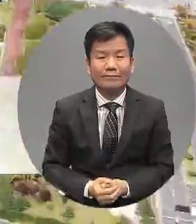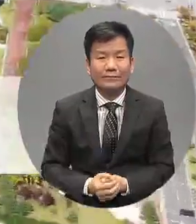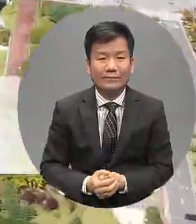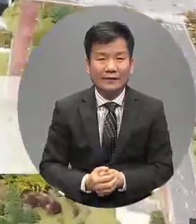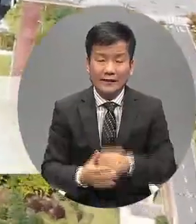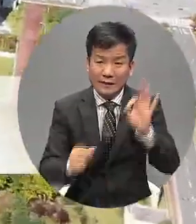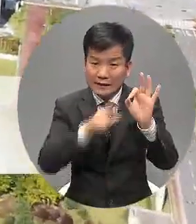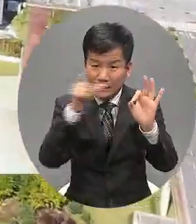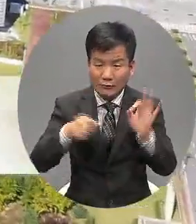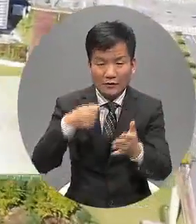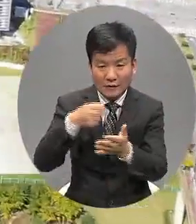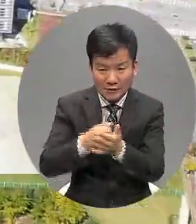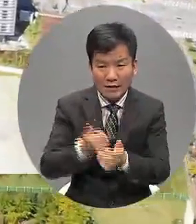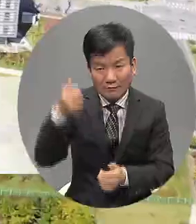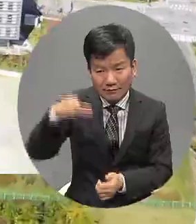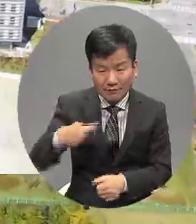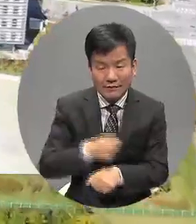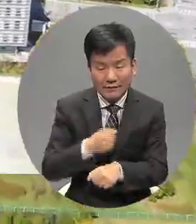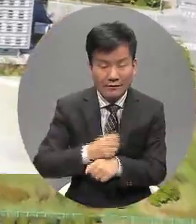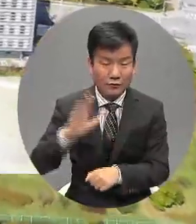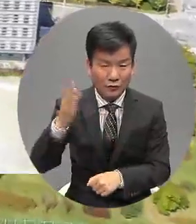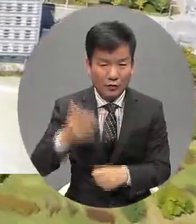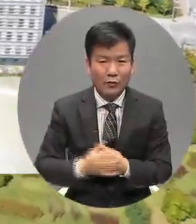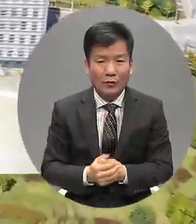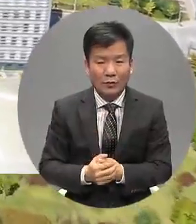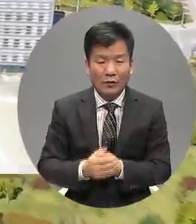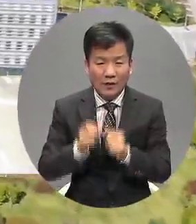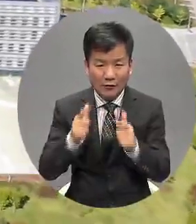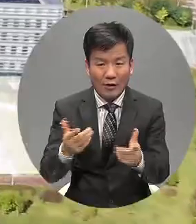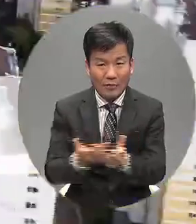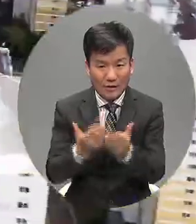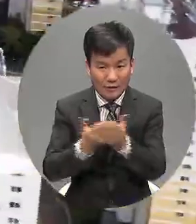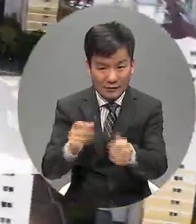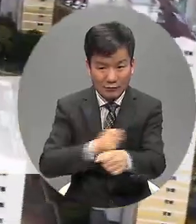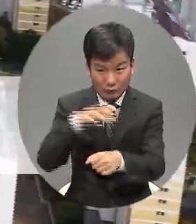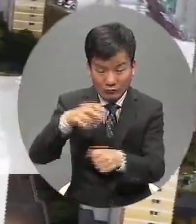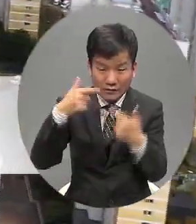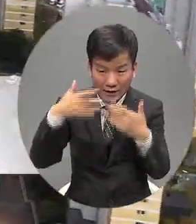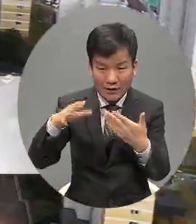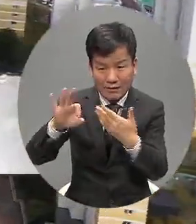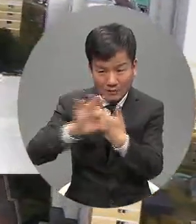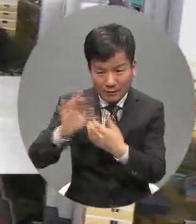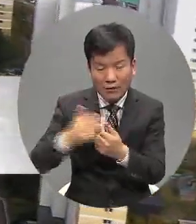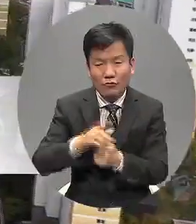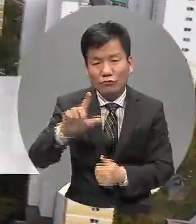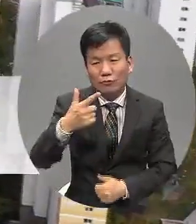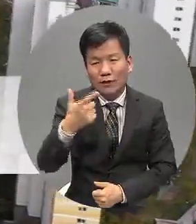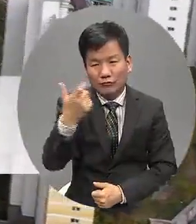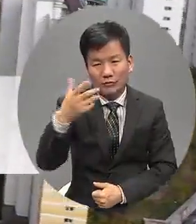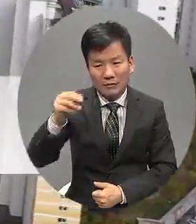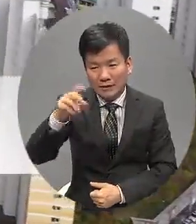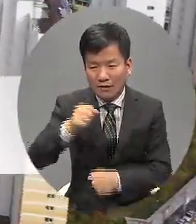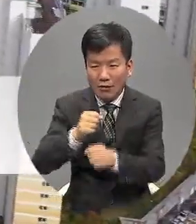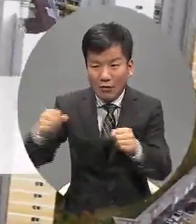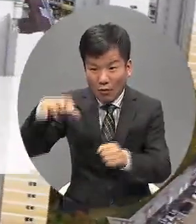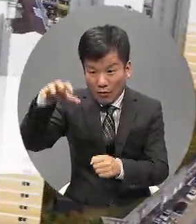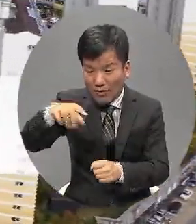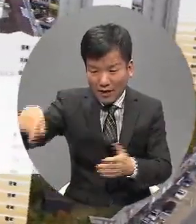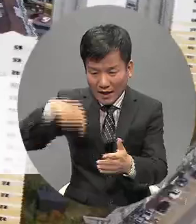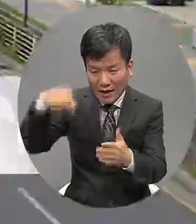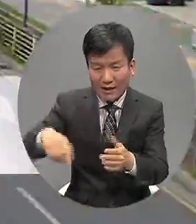오는 10월 지정 여부가 결정될 예정이며 기회발전 특구로 지정되면 660만 제곱미터 규모